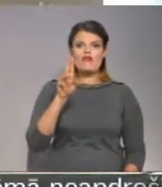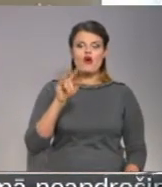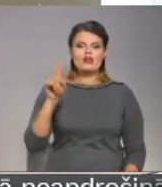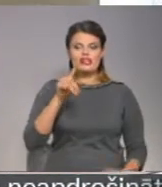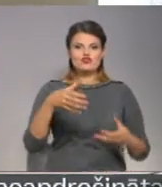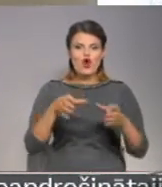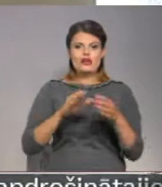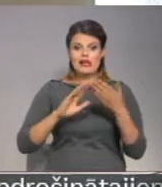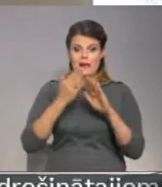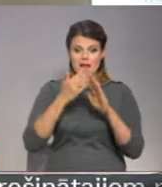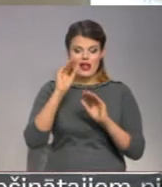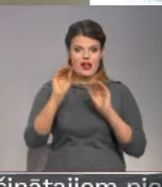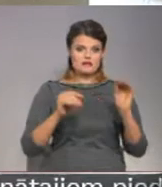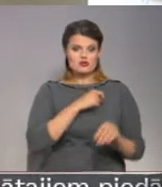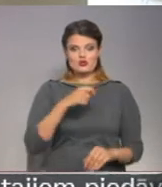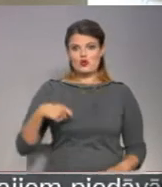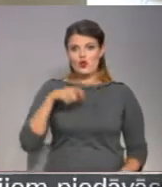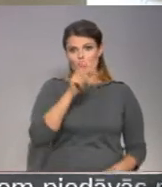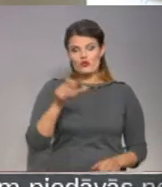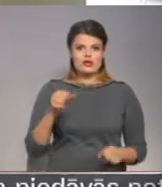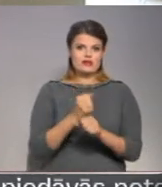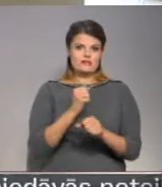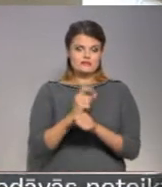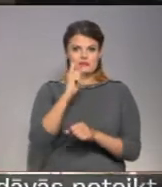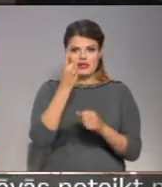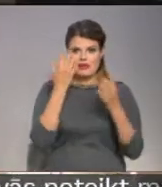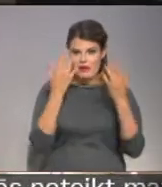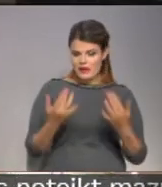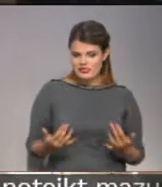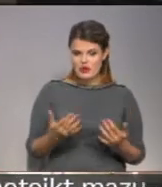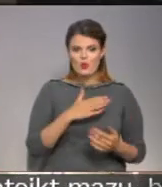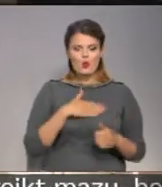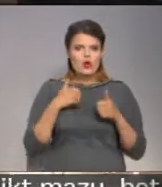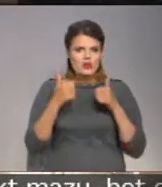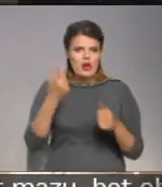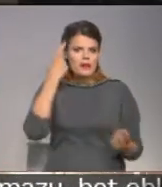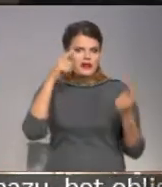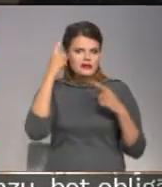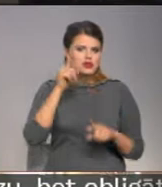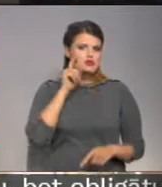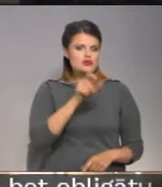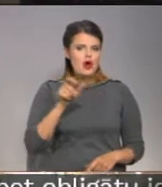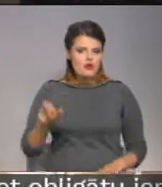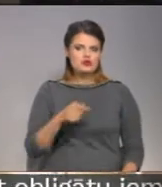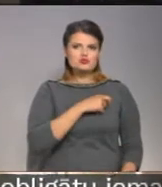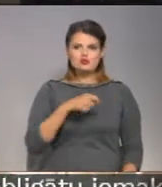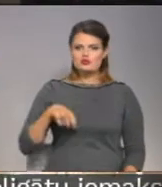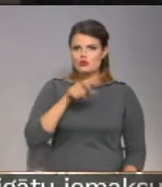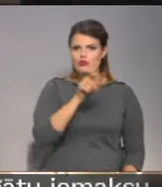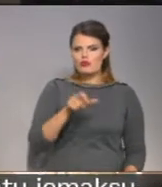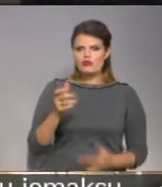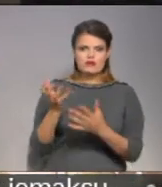pilī, kam savus darbus studenti veltīja pirmajā plenērā. Tam ļoti labas idejas no jauniešiem, no studentiem